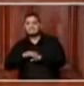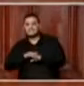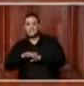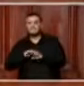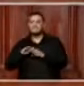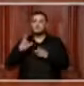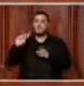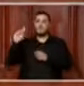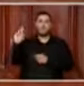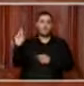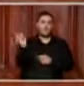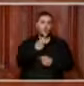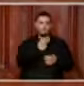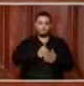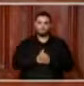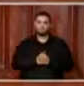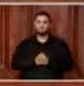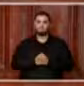أصحاب السعادة،